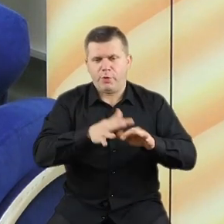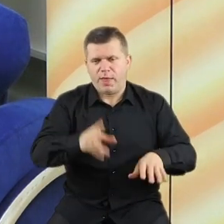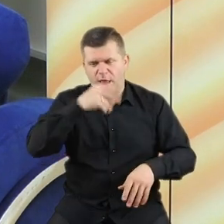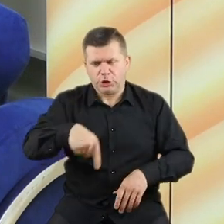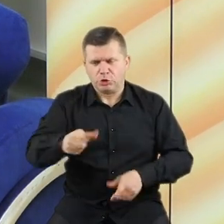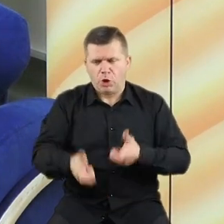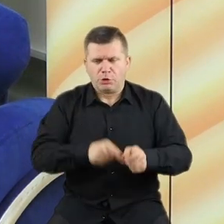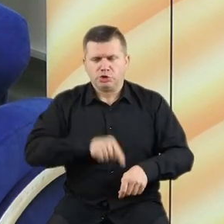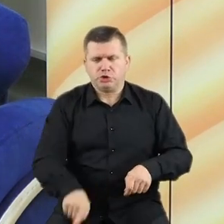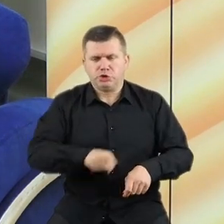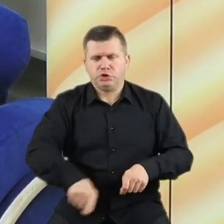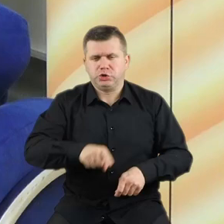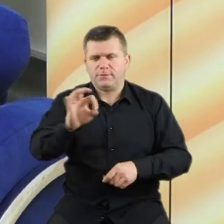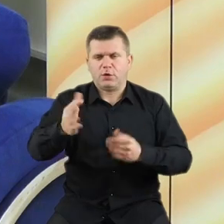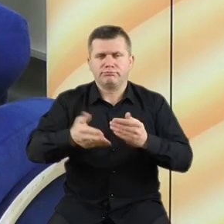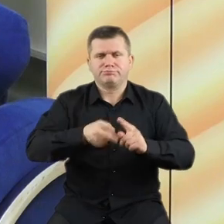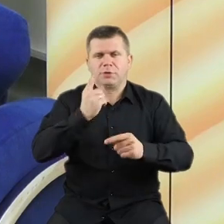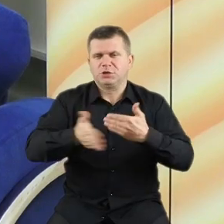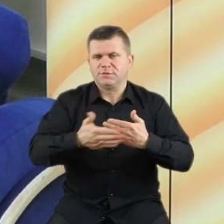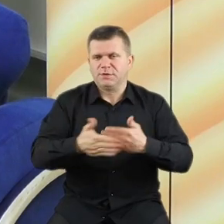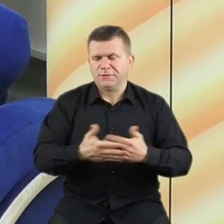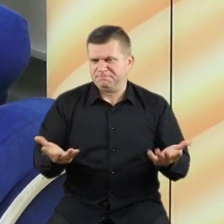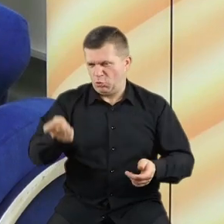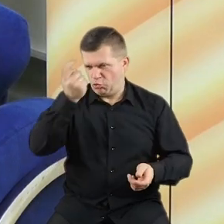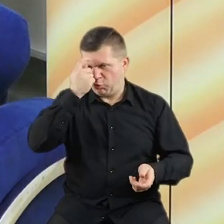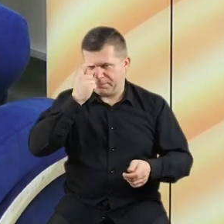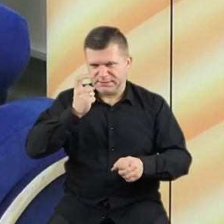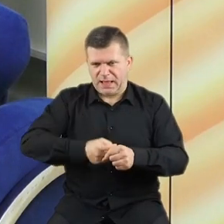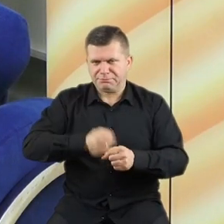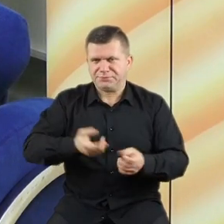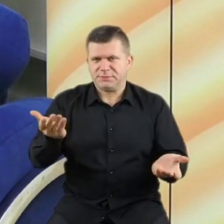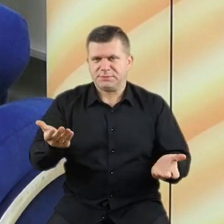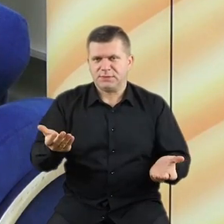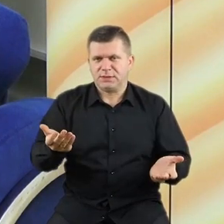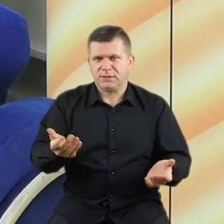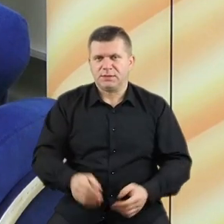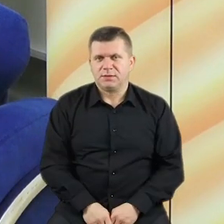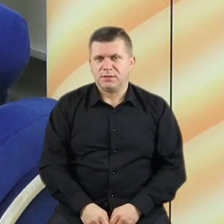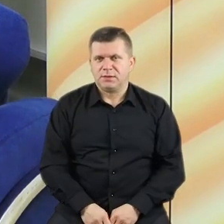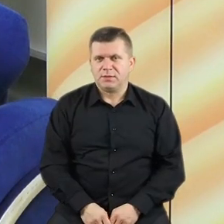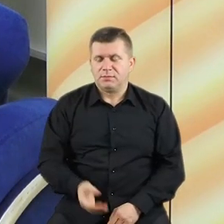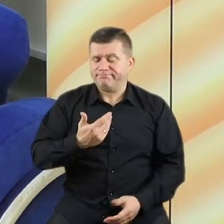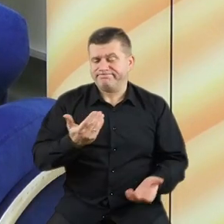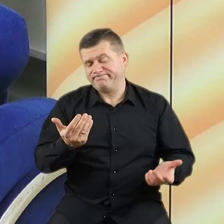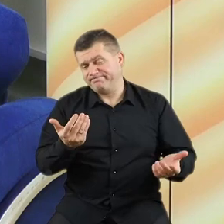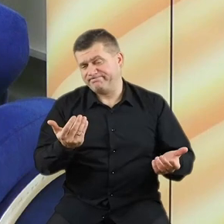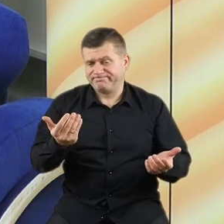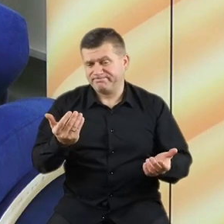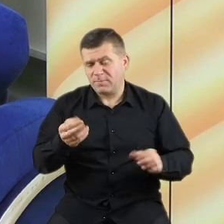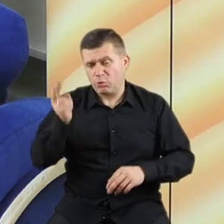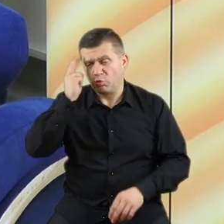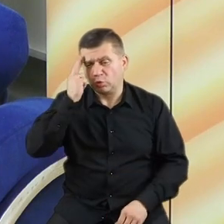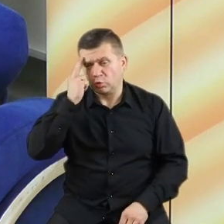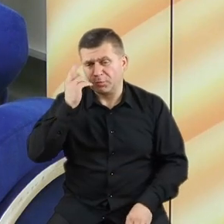Właśnie tata im mówił, idźcie tam, nasikajcie tym Niemkom. No to no taka głupia zemsta, no ale też jestem w stanie zrozumieć